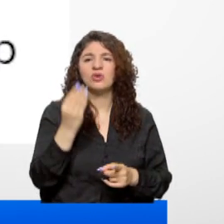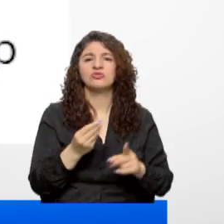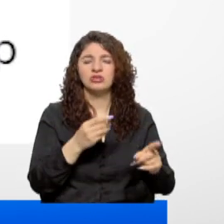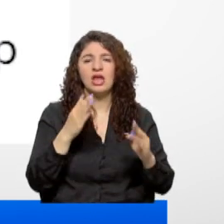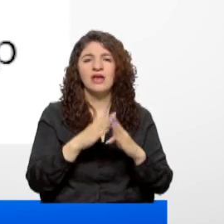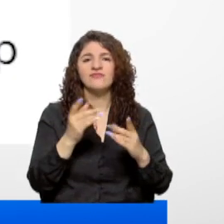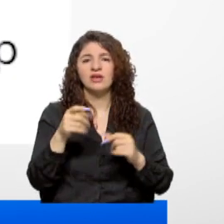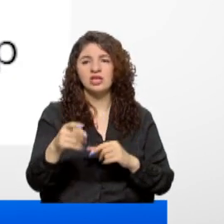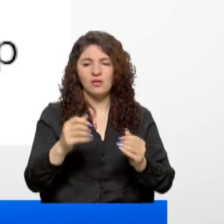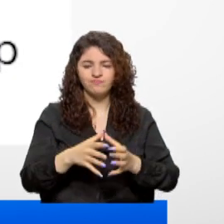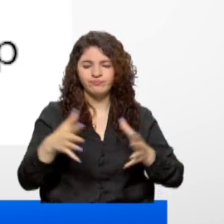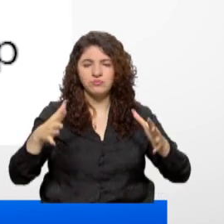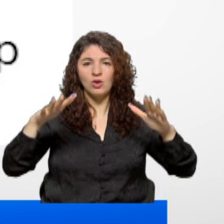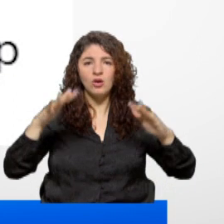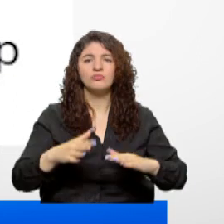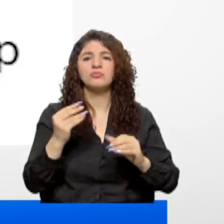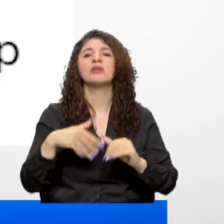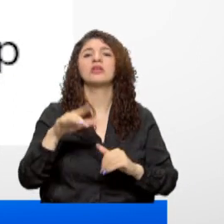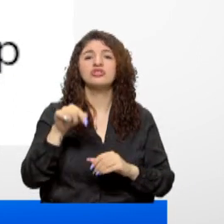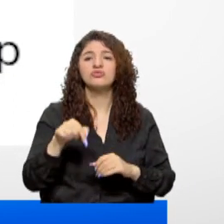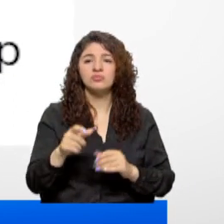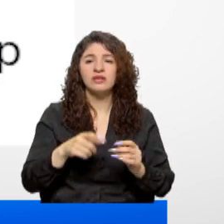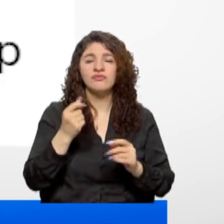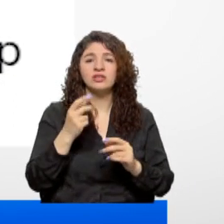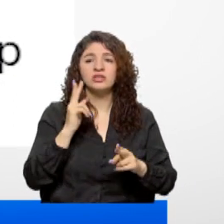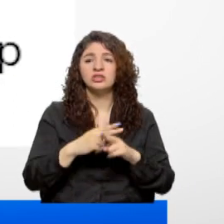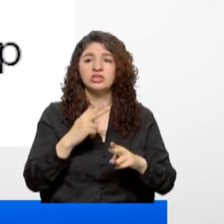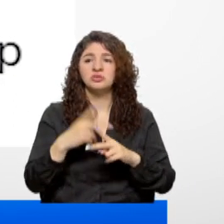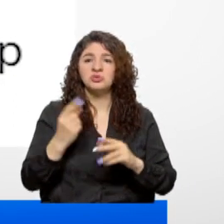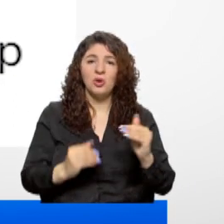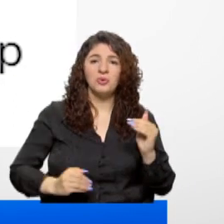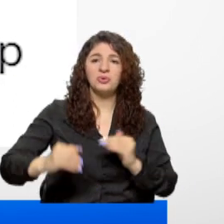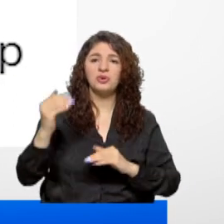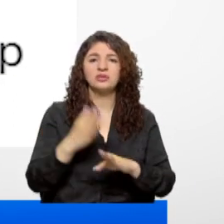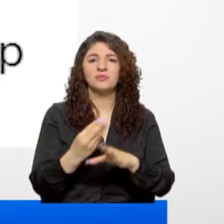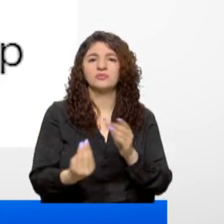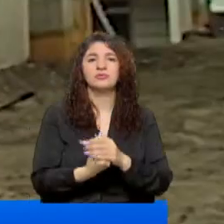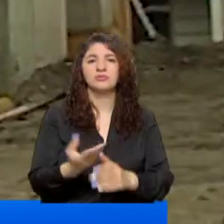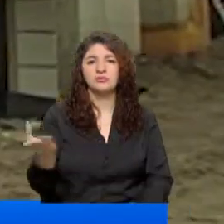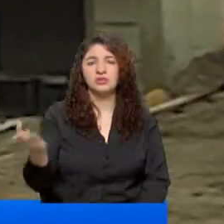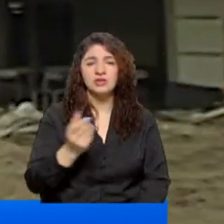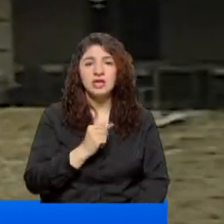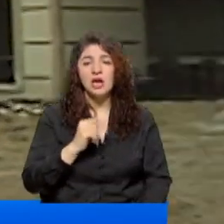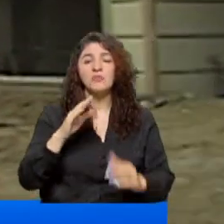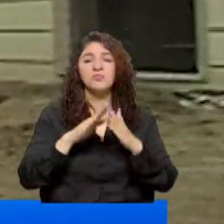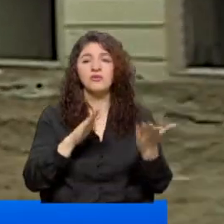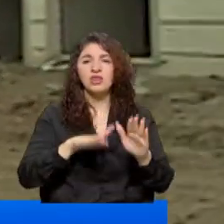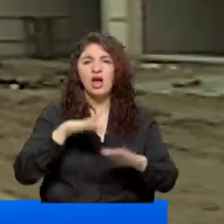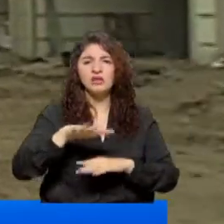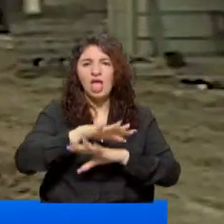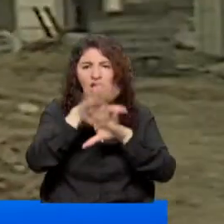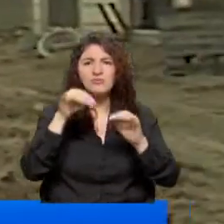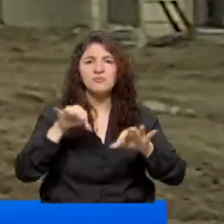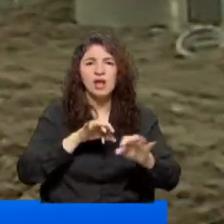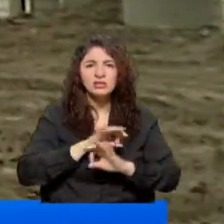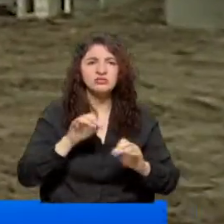acaktı konut fiyatlarındaki şişmeyi düşünmek bir yana daha şimdiden fiyatları hızlı bir şekilde yükselmesine sebep olmuştur muhalefet atılan tüm